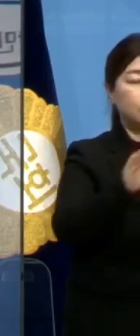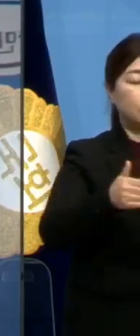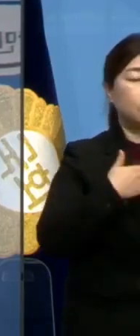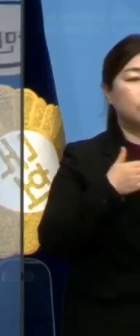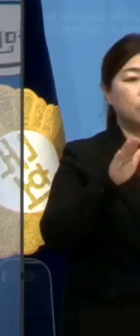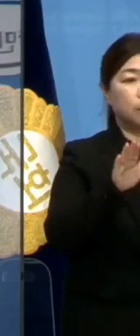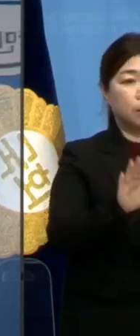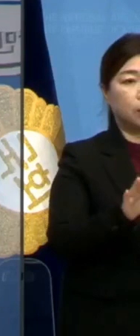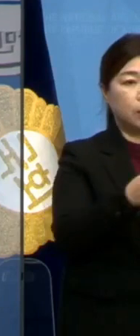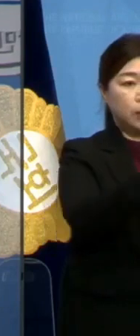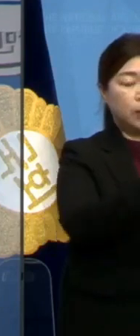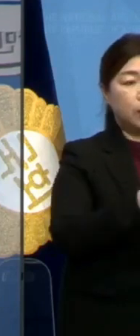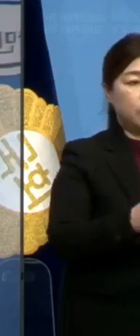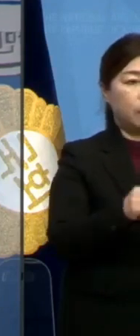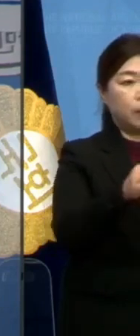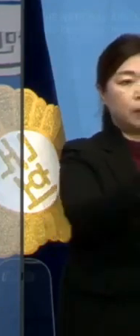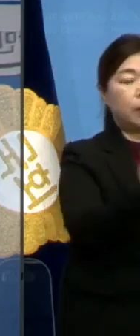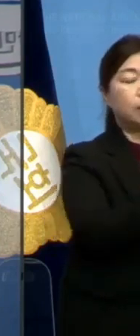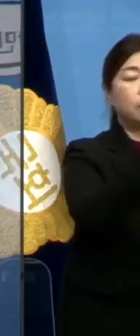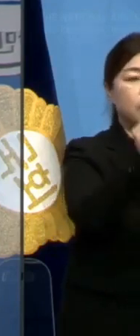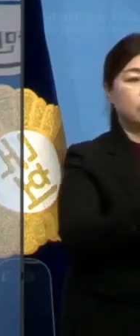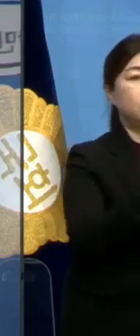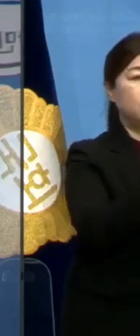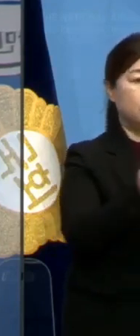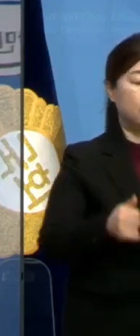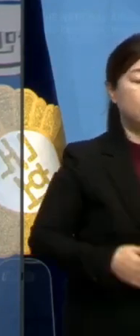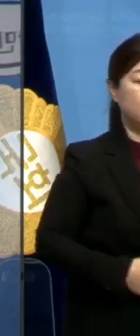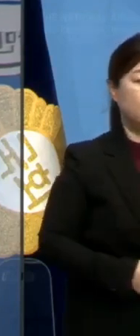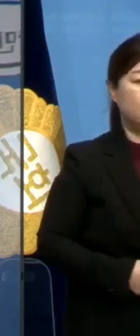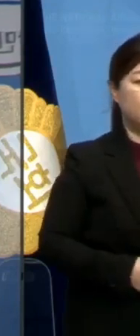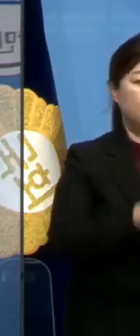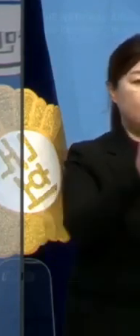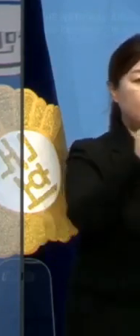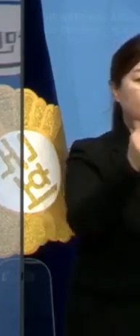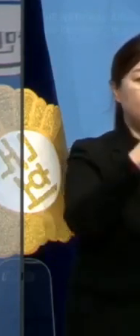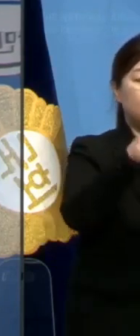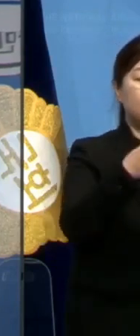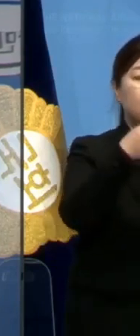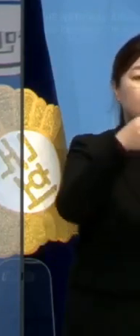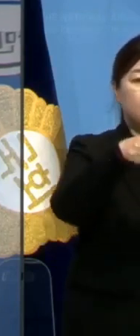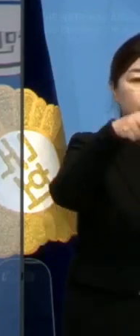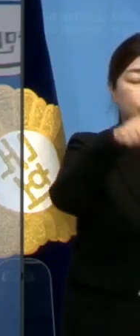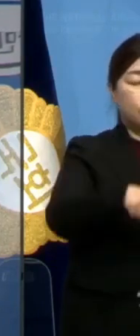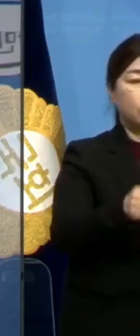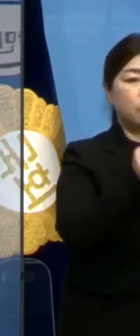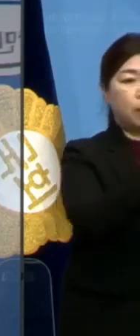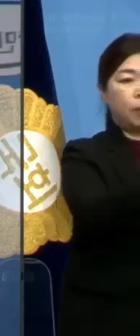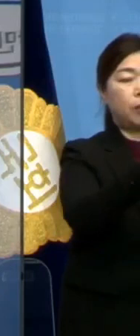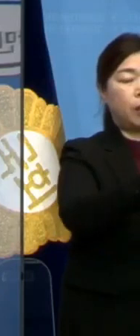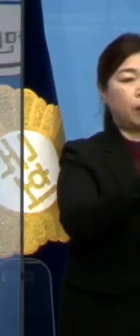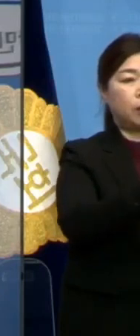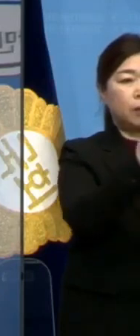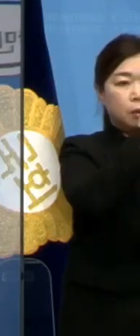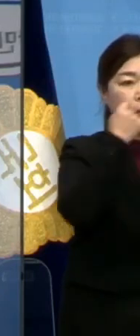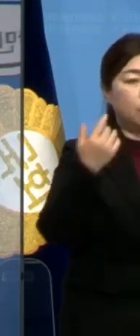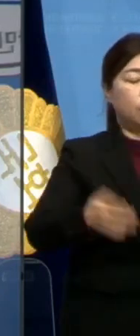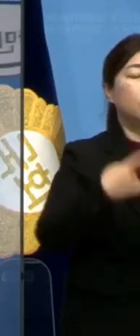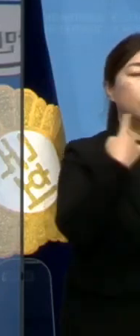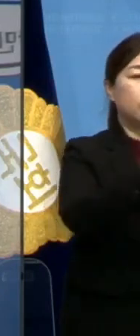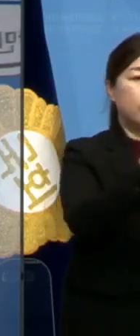저는 오늘 제 1 야당의 계신 분들에게 안철수 대표에 대한 근거 없는 비방과